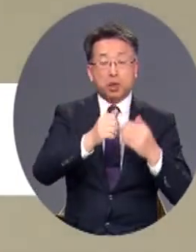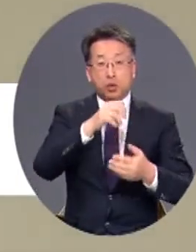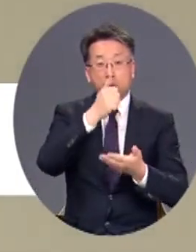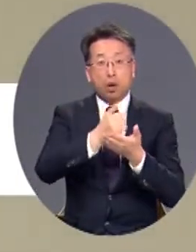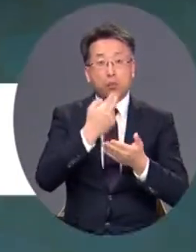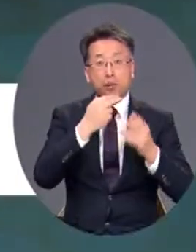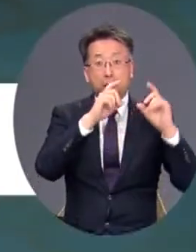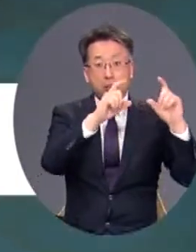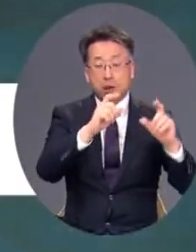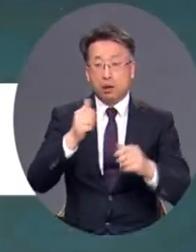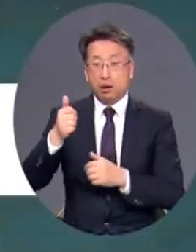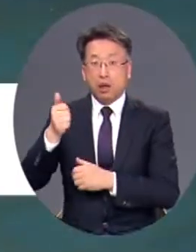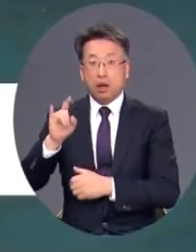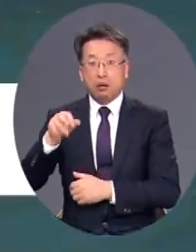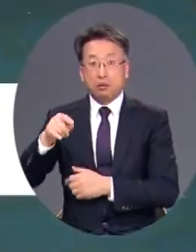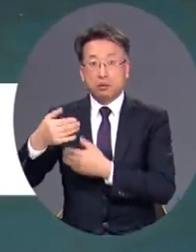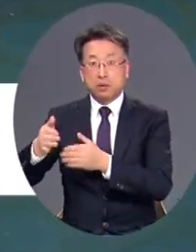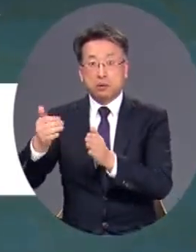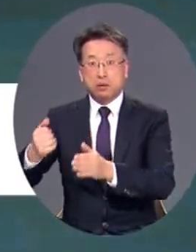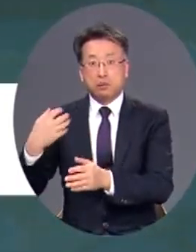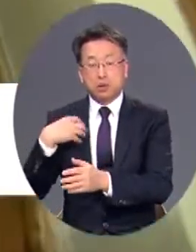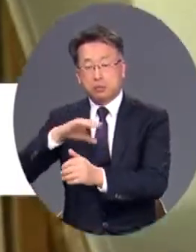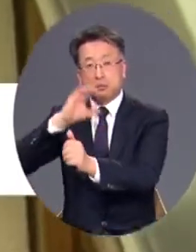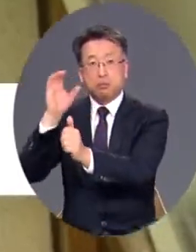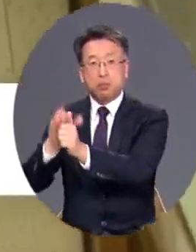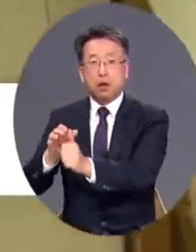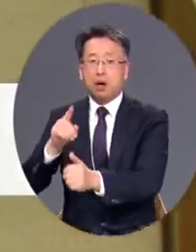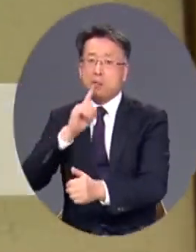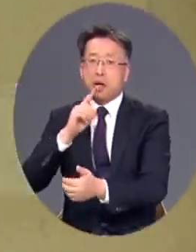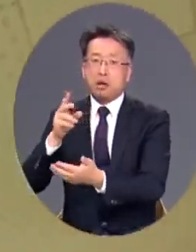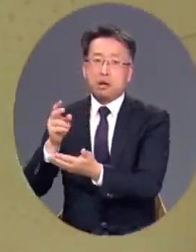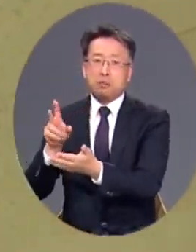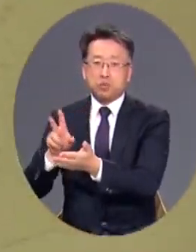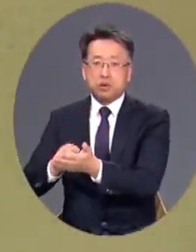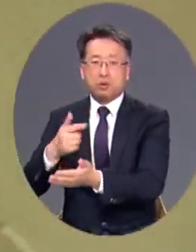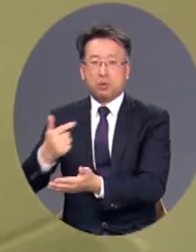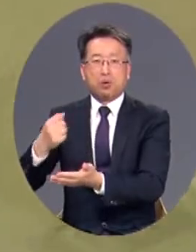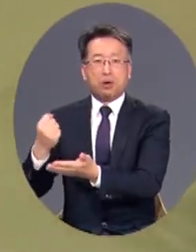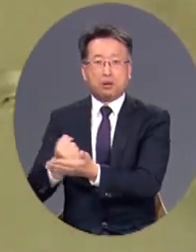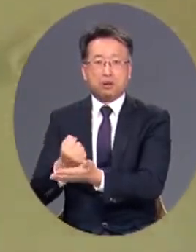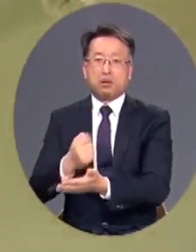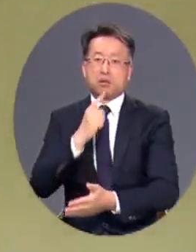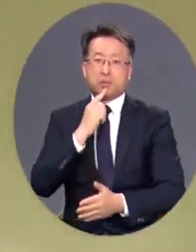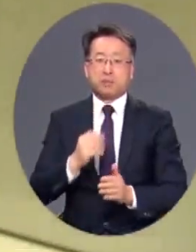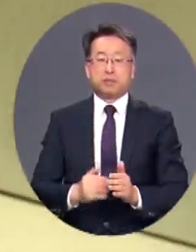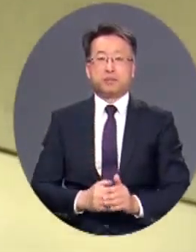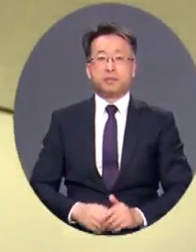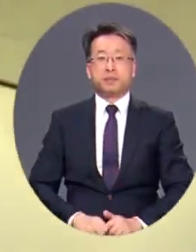무혐의를 받고 행정실장이 책임을 지는 현실이 개탄스럽다고 비판했습니다.